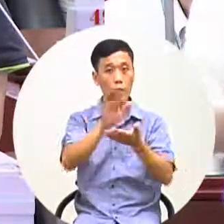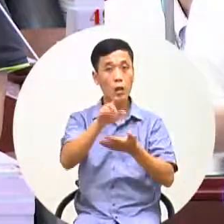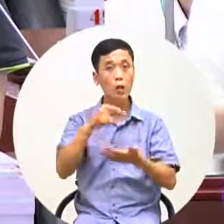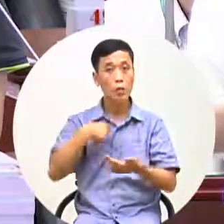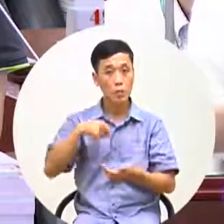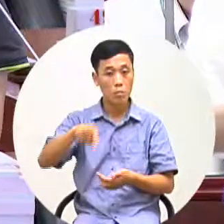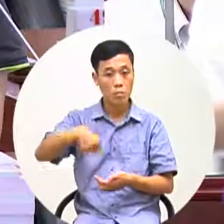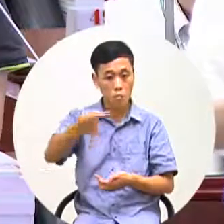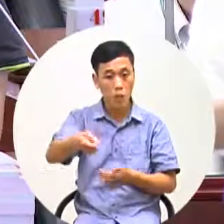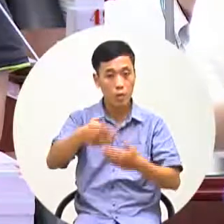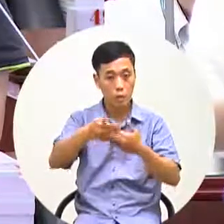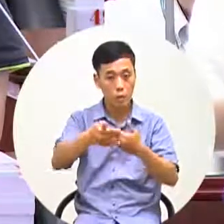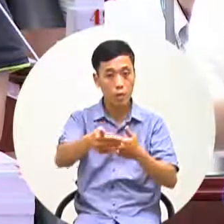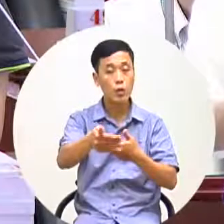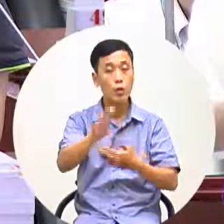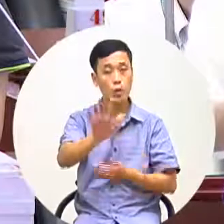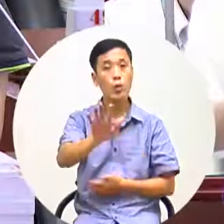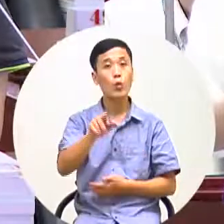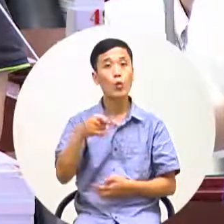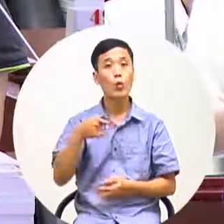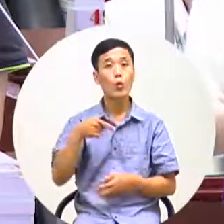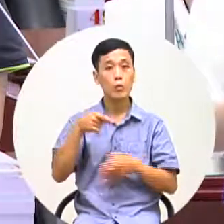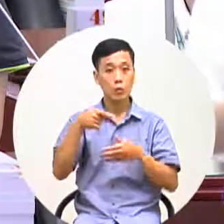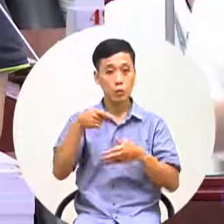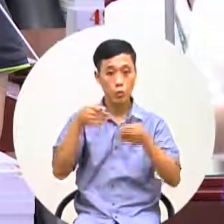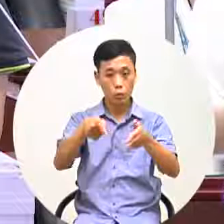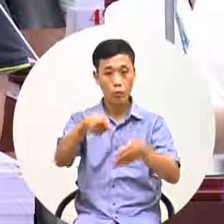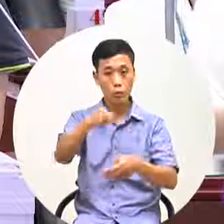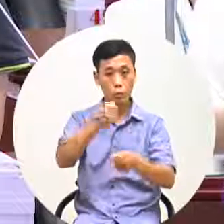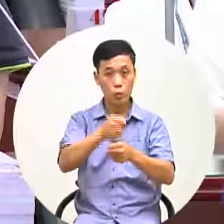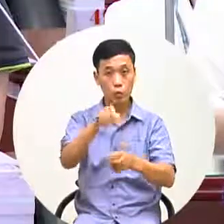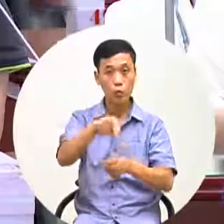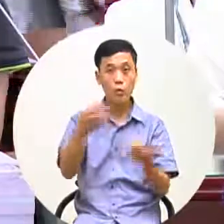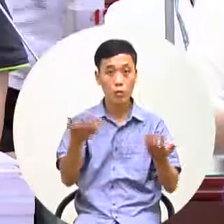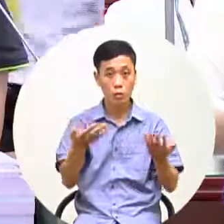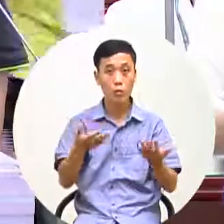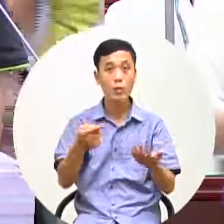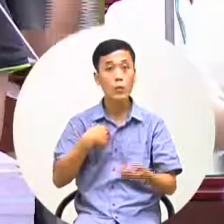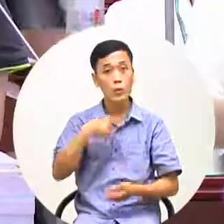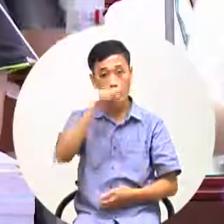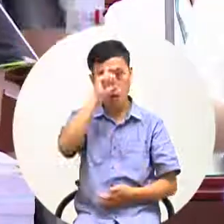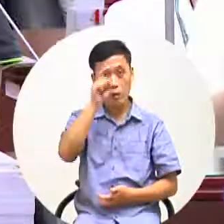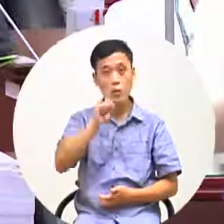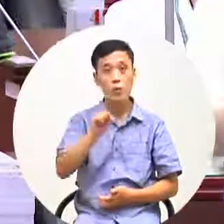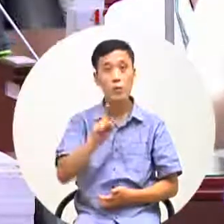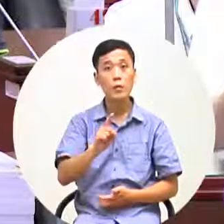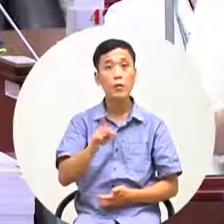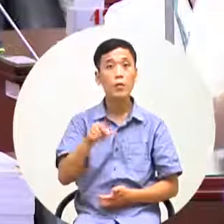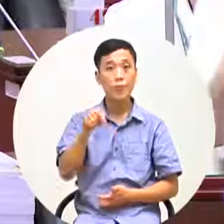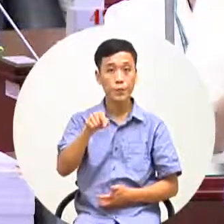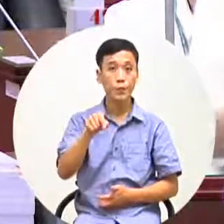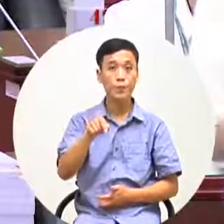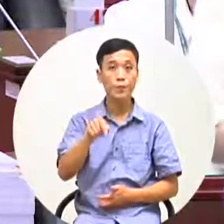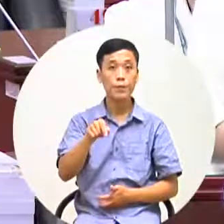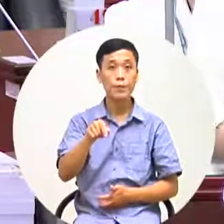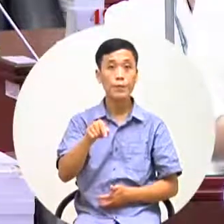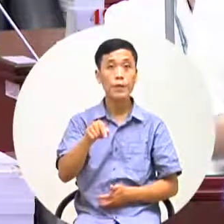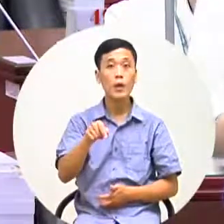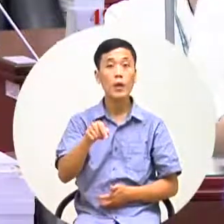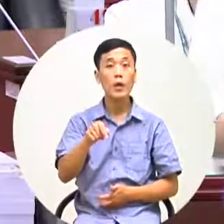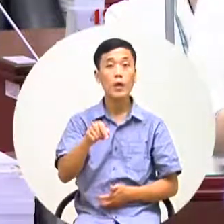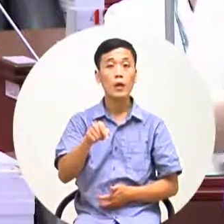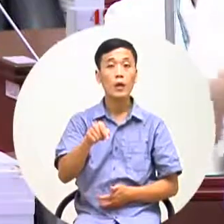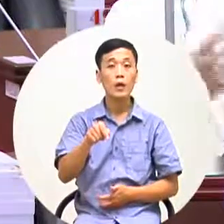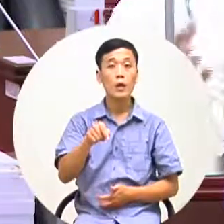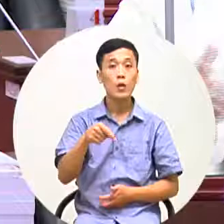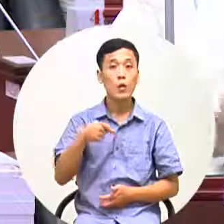整件做这些事情，事实上我们是希望说这么好的一个好不容易大家我们爬梳出来的一个这样的